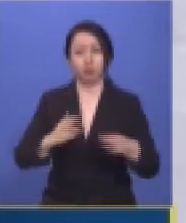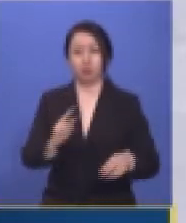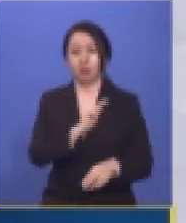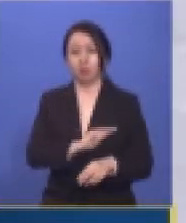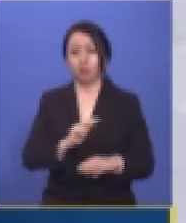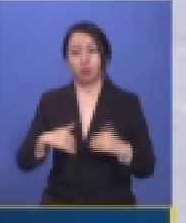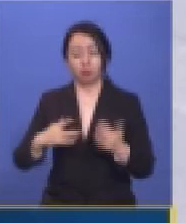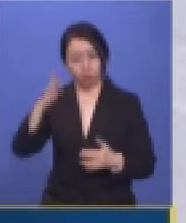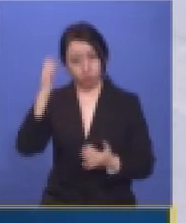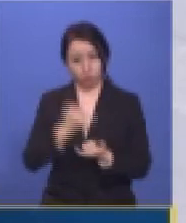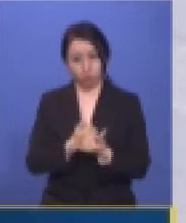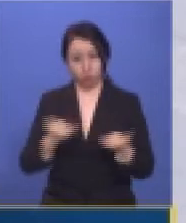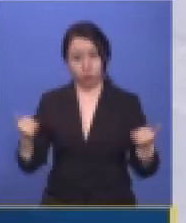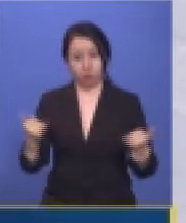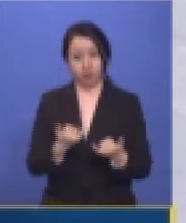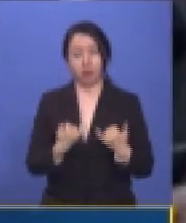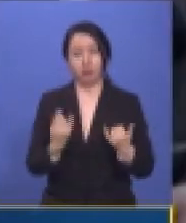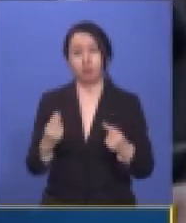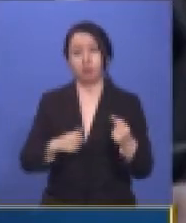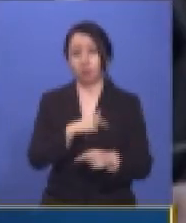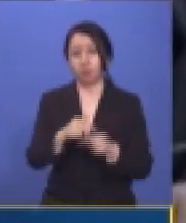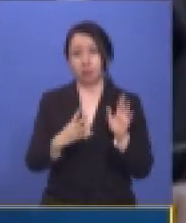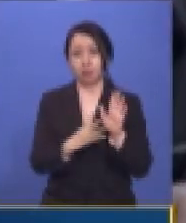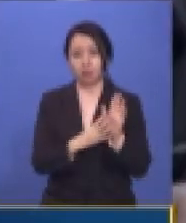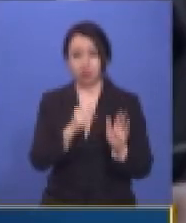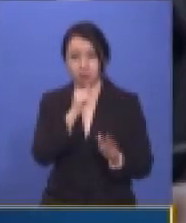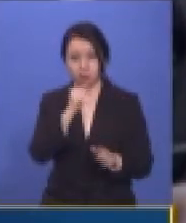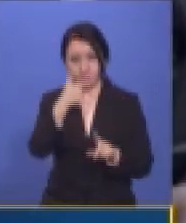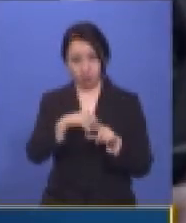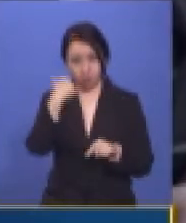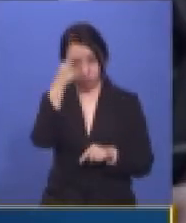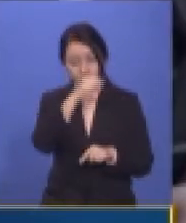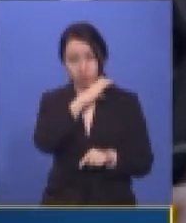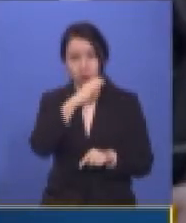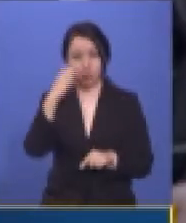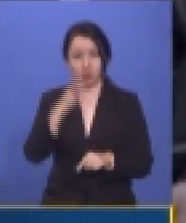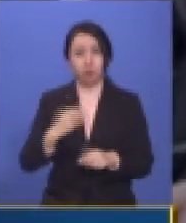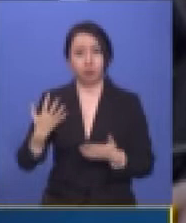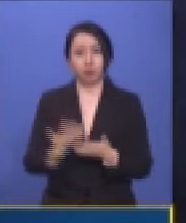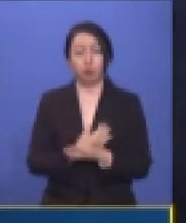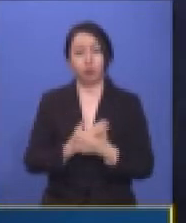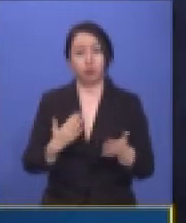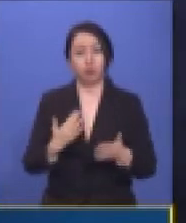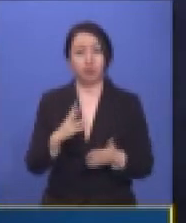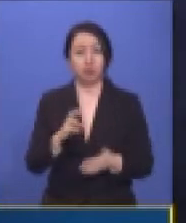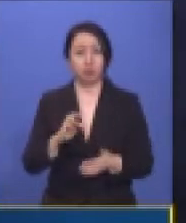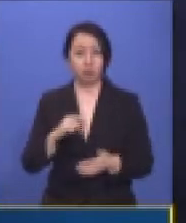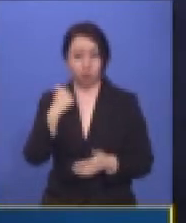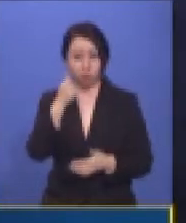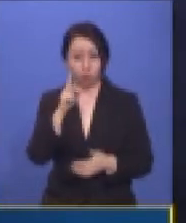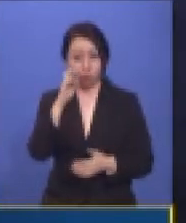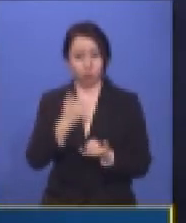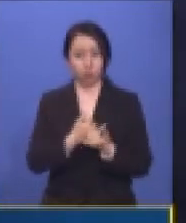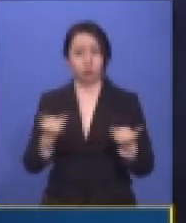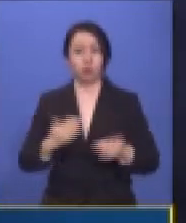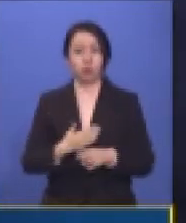по оказанию государственных услуг для бизнеса. За 9 месяцев текущего года североказахстанцы получили более 4 миллионов госуслуг.